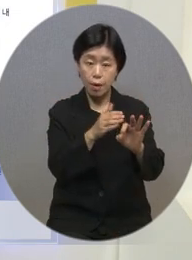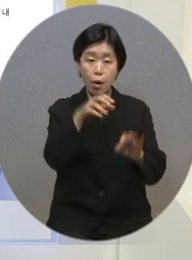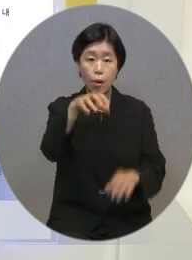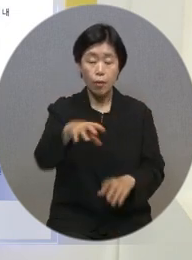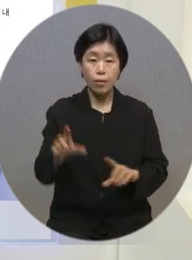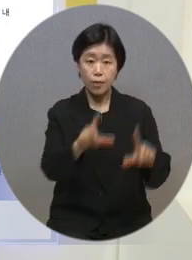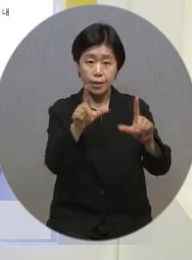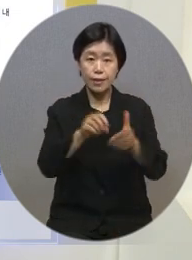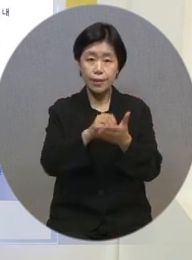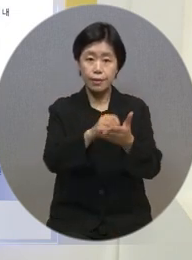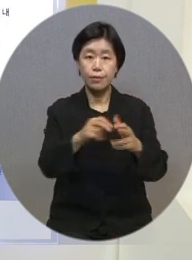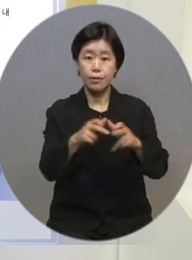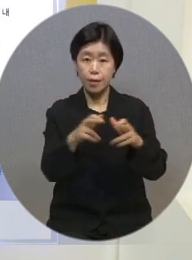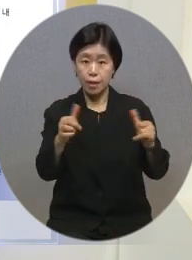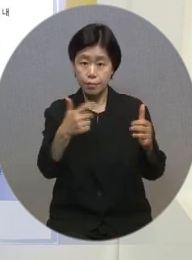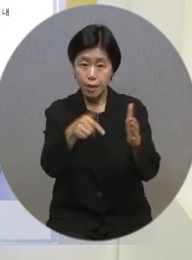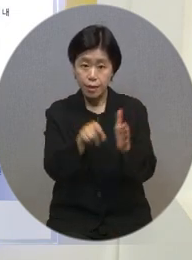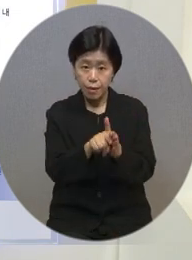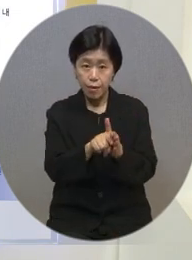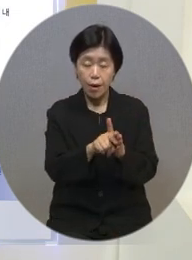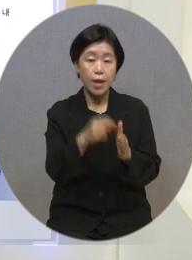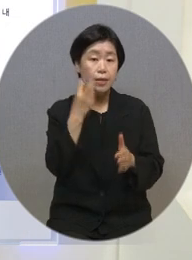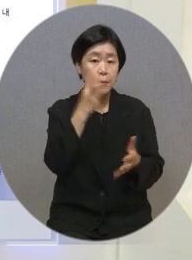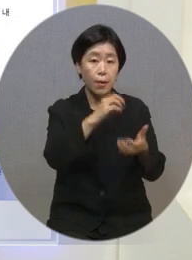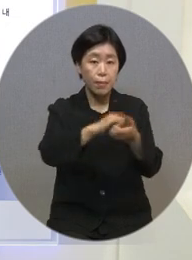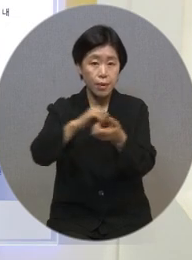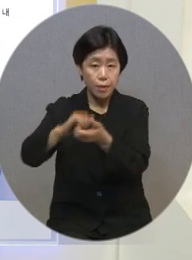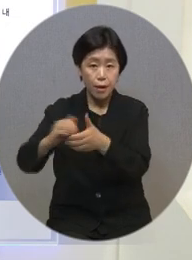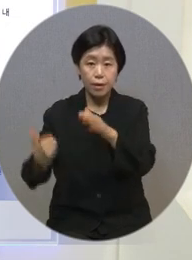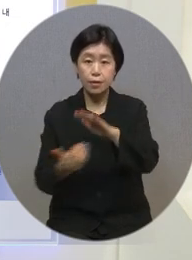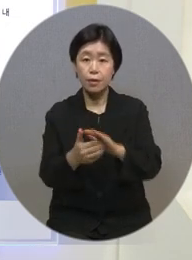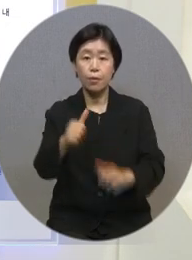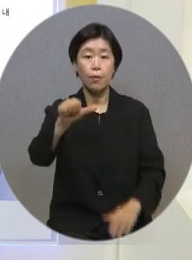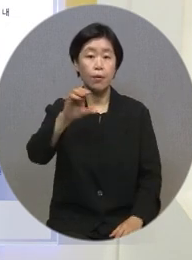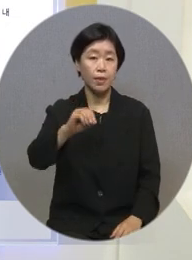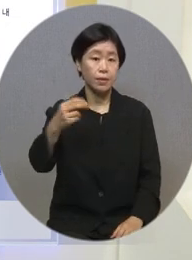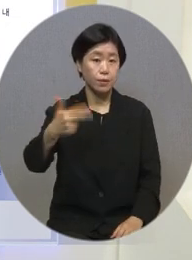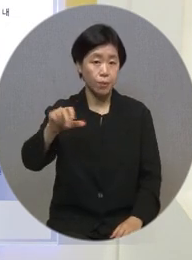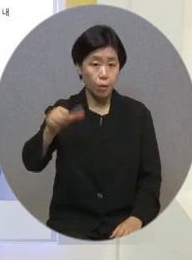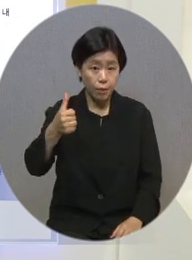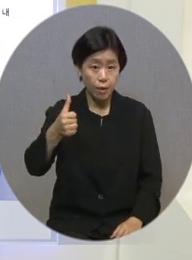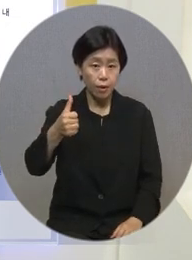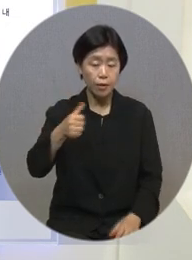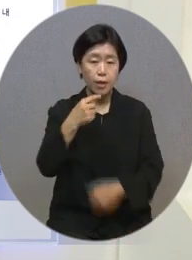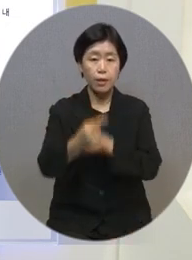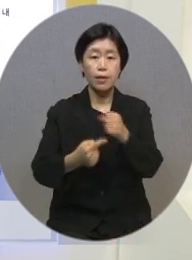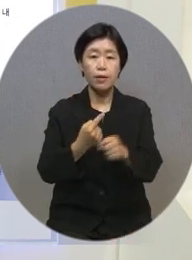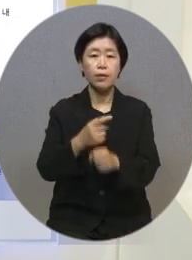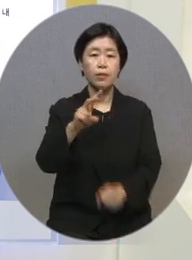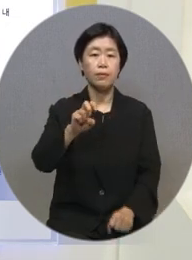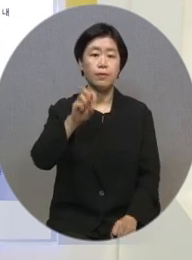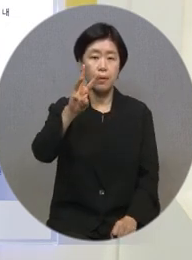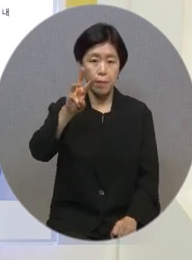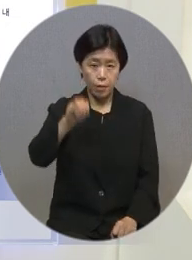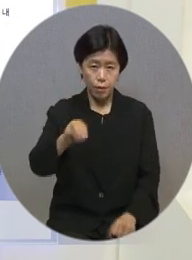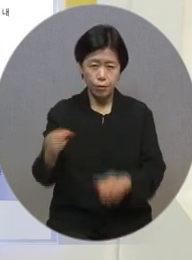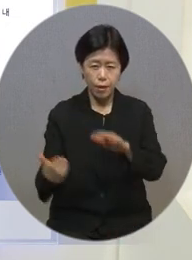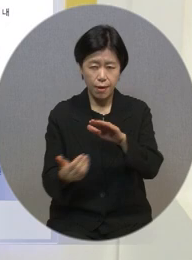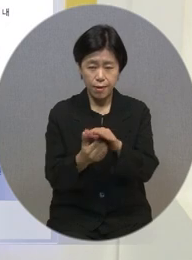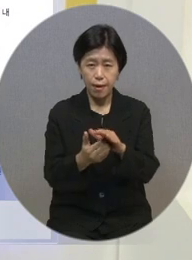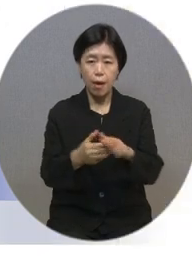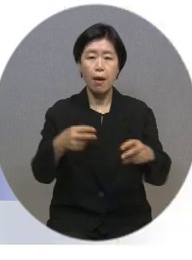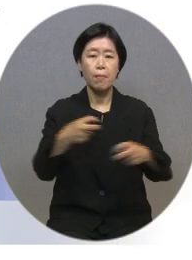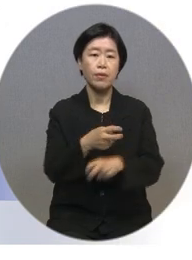등록 장애인에게 분기별 최대 5 7,500원 연간 최대 23만 원의 버스 요금을